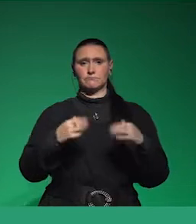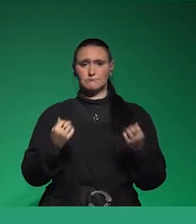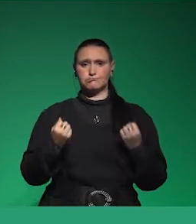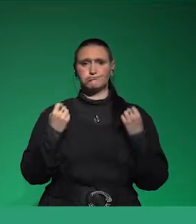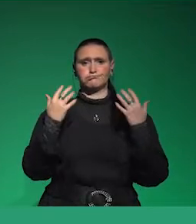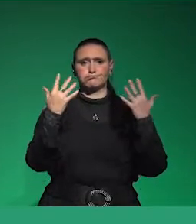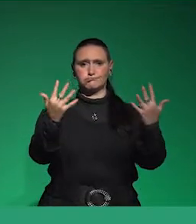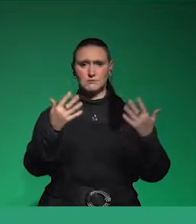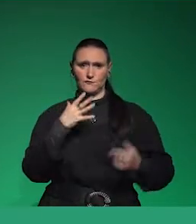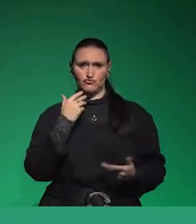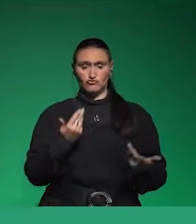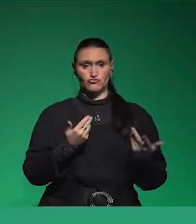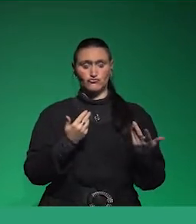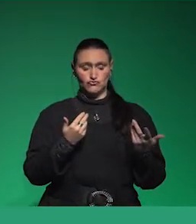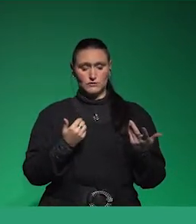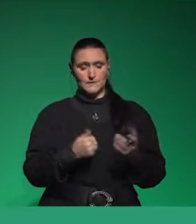200.000 Pflanzen.